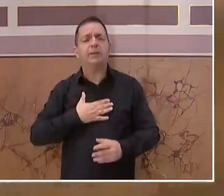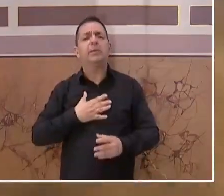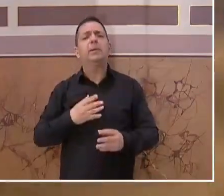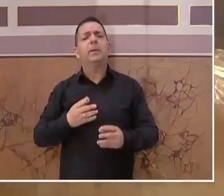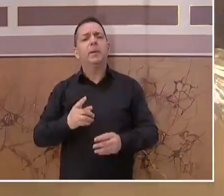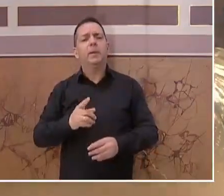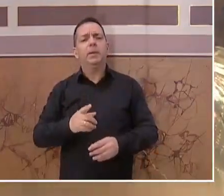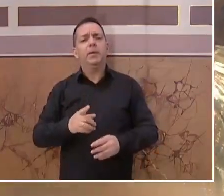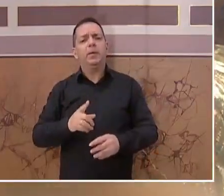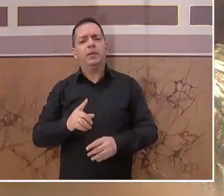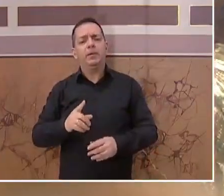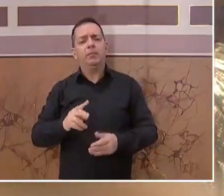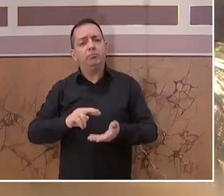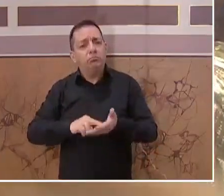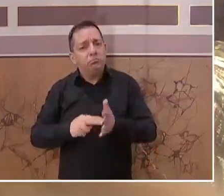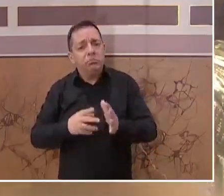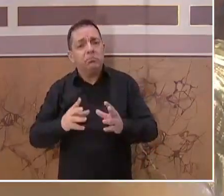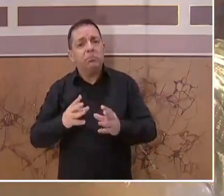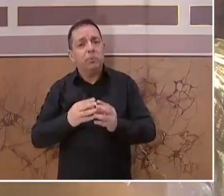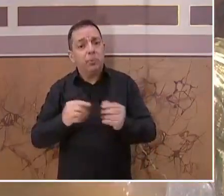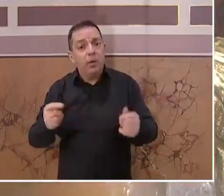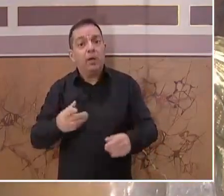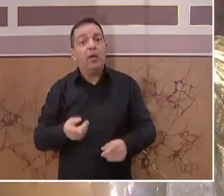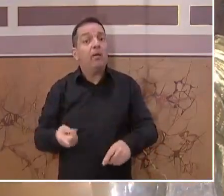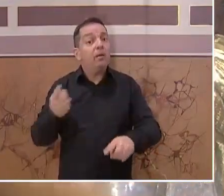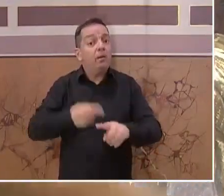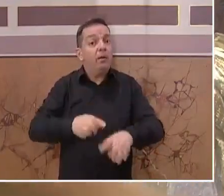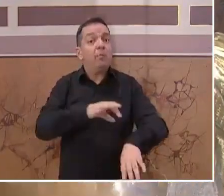οδηγεί στον Υιό και Θεόν της.